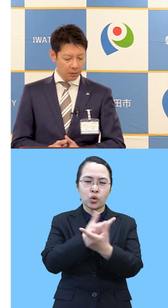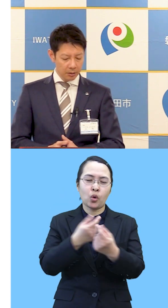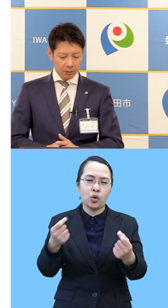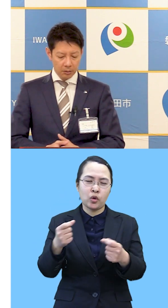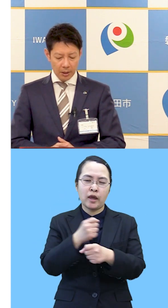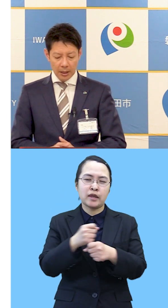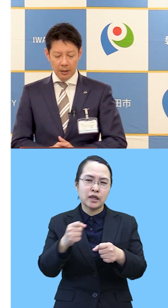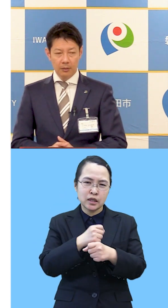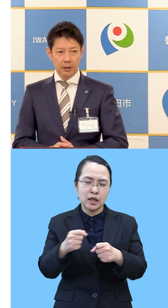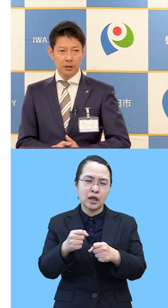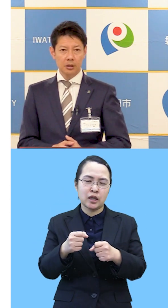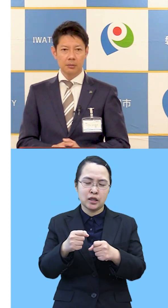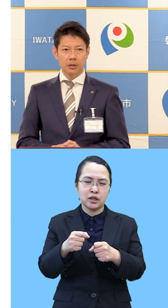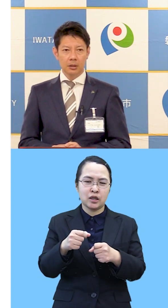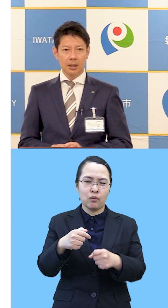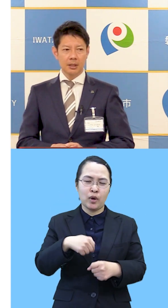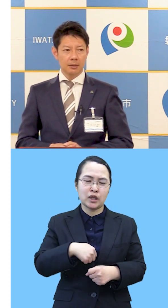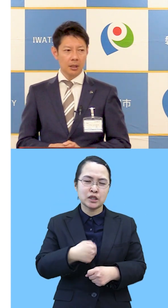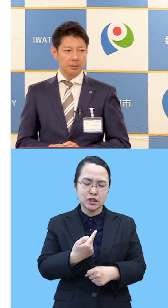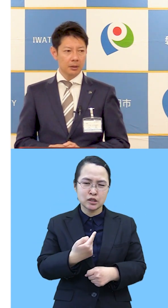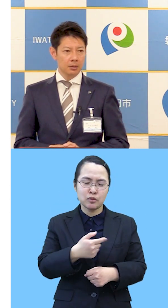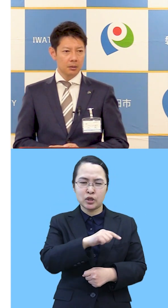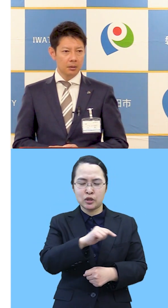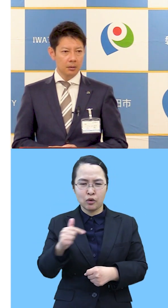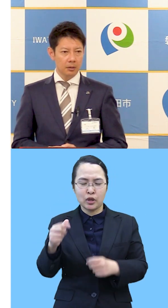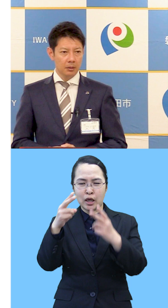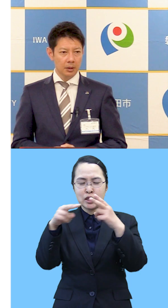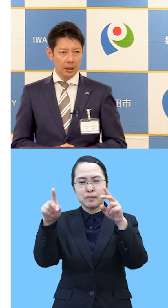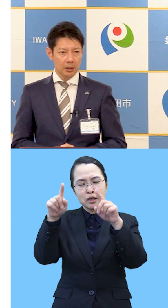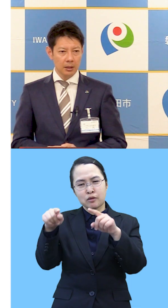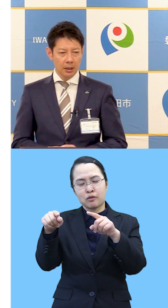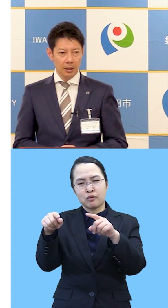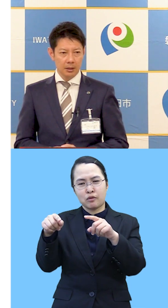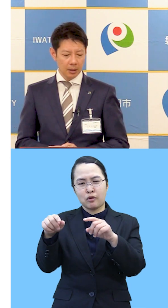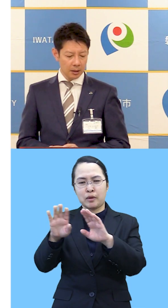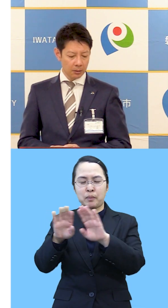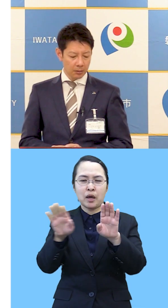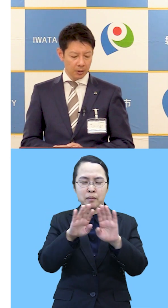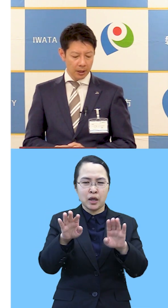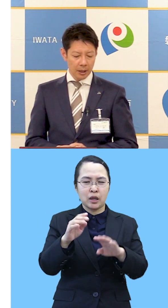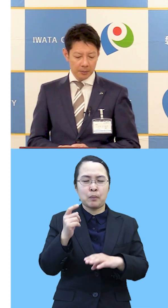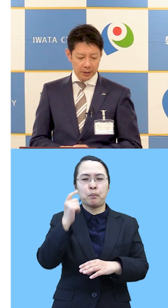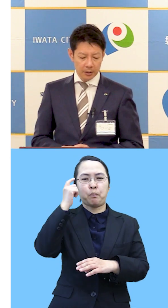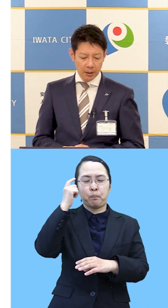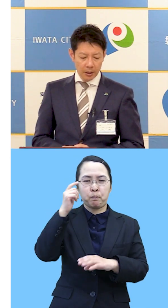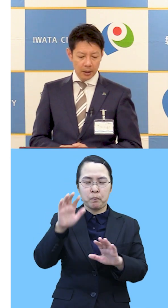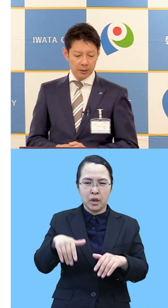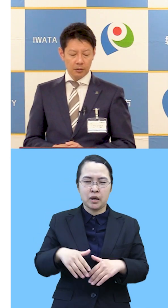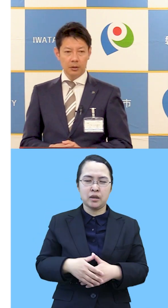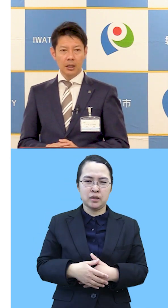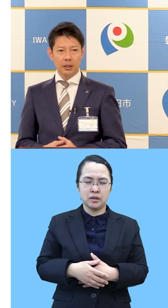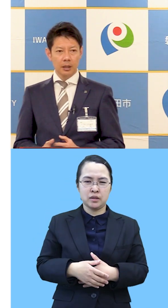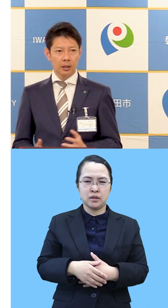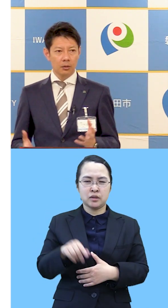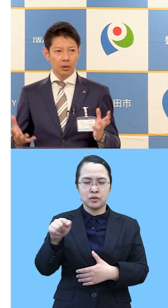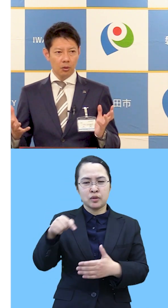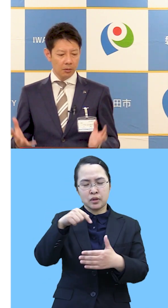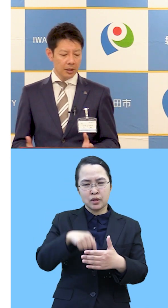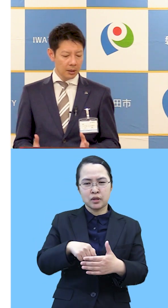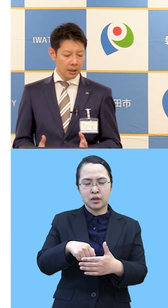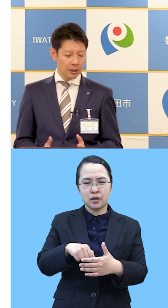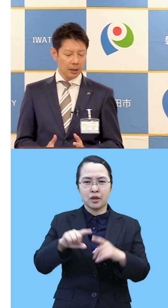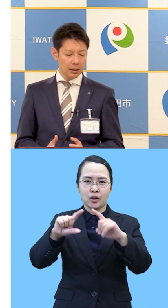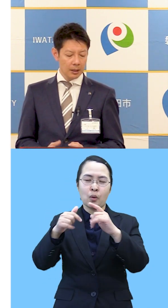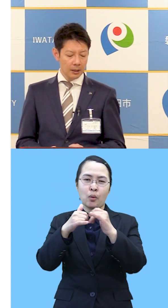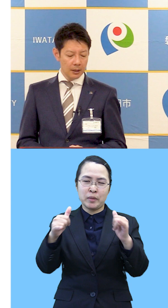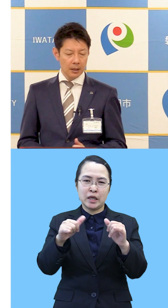ていないということは、私自身もさまざまなイベントをやっていて感じてきたところであります。そういう中で、これ公